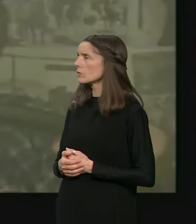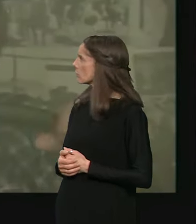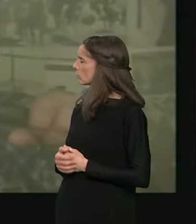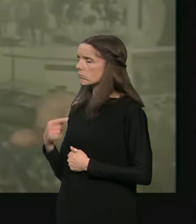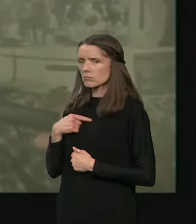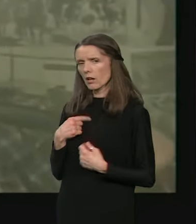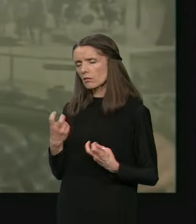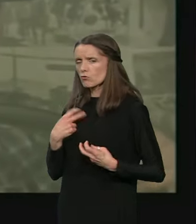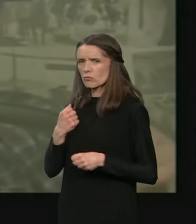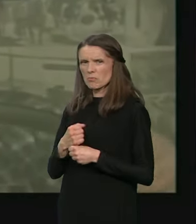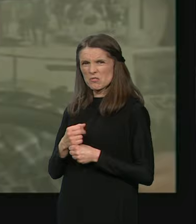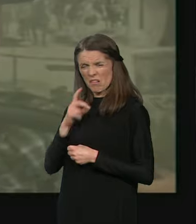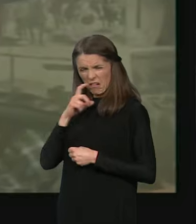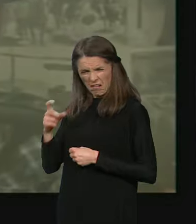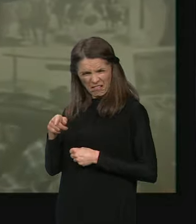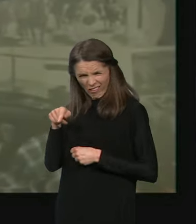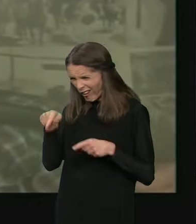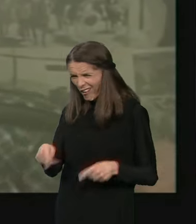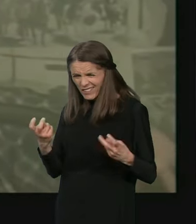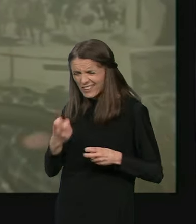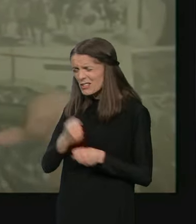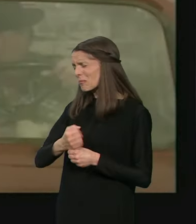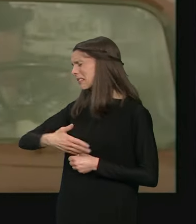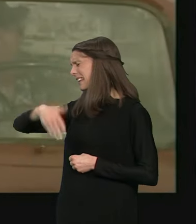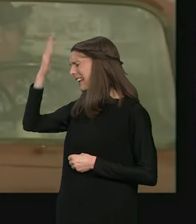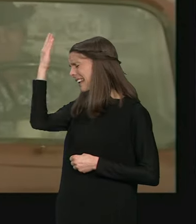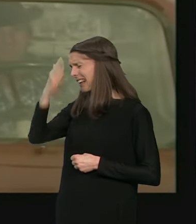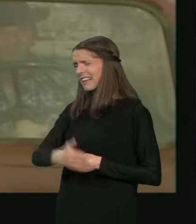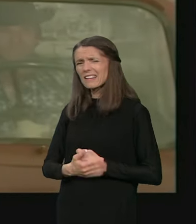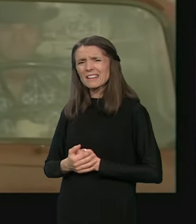Posao. Ovde? More beži.